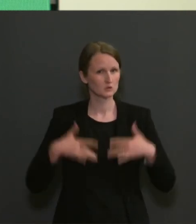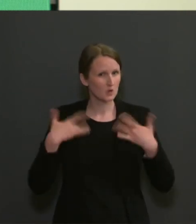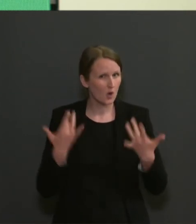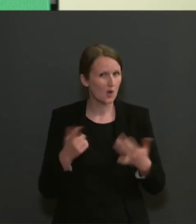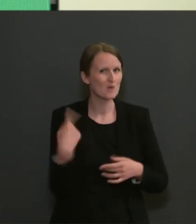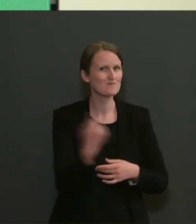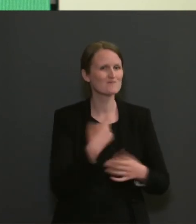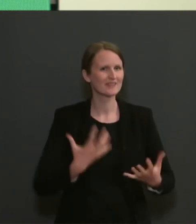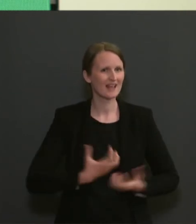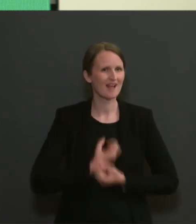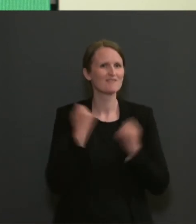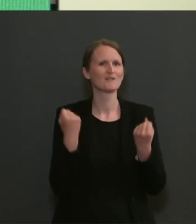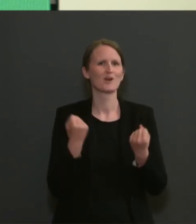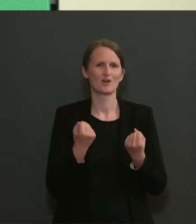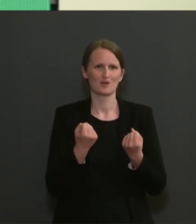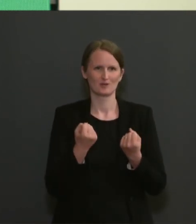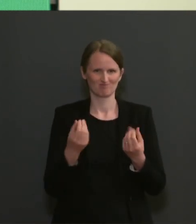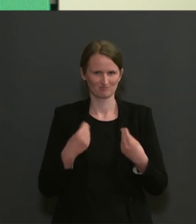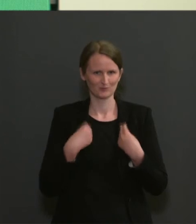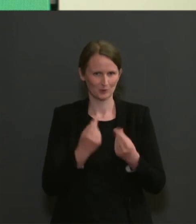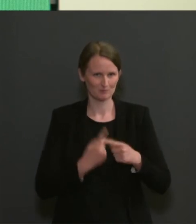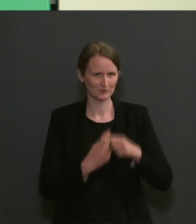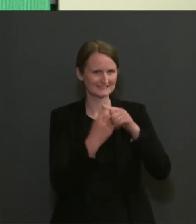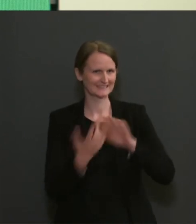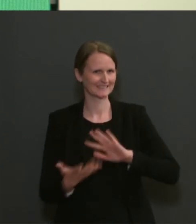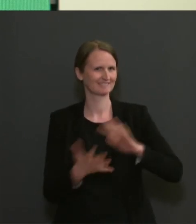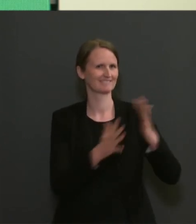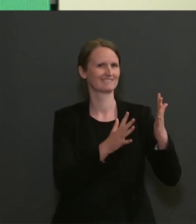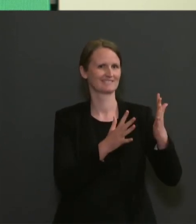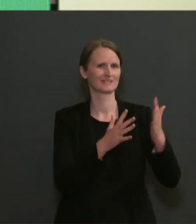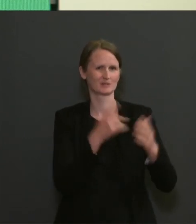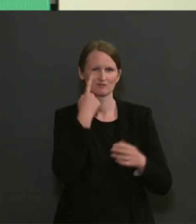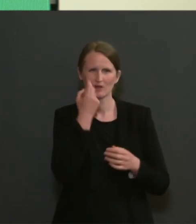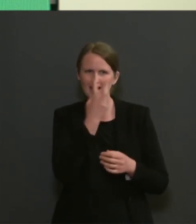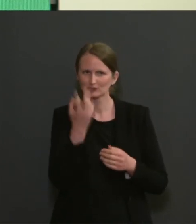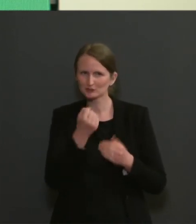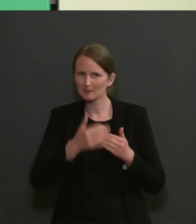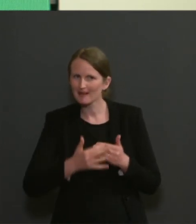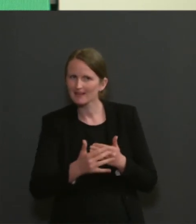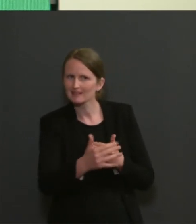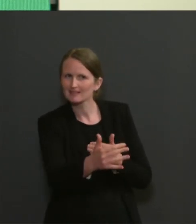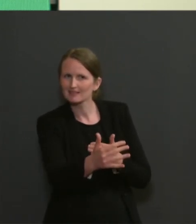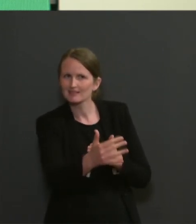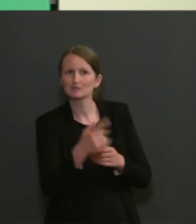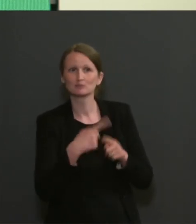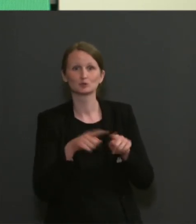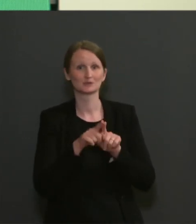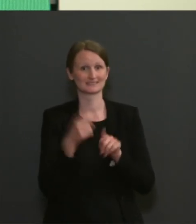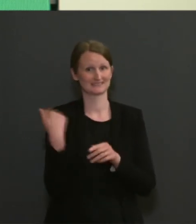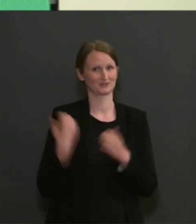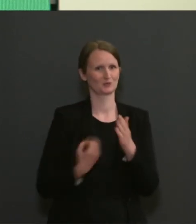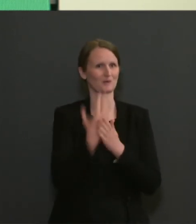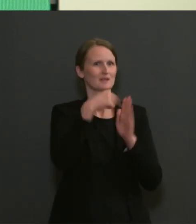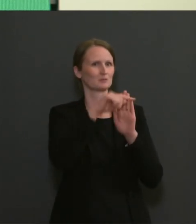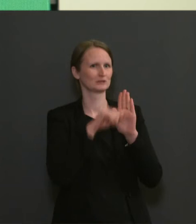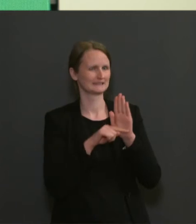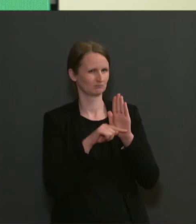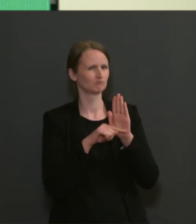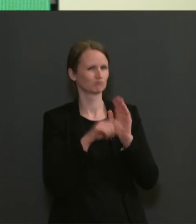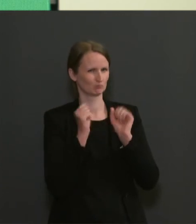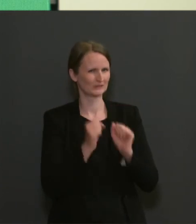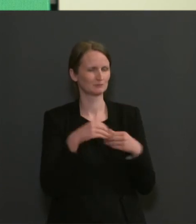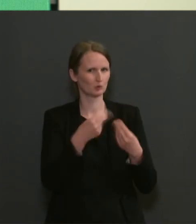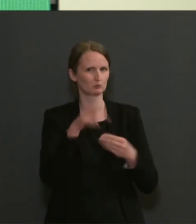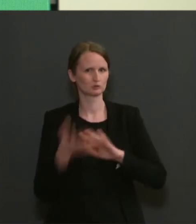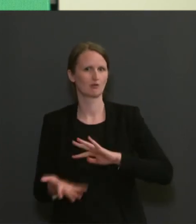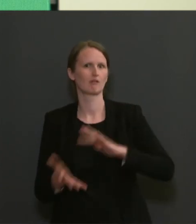dans les semaines qui viennent avec les efforts supplémentaires qui nous sont demandés depuis quelques jours. Cependant, la réelle diminution de la